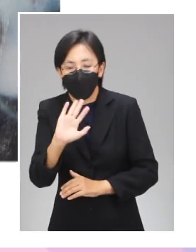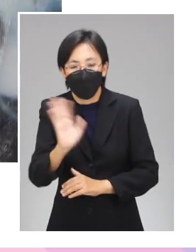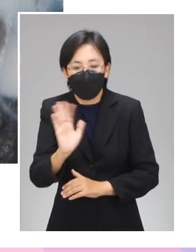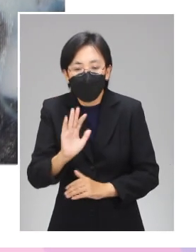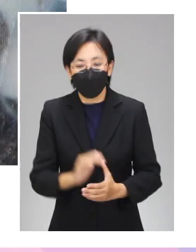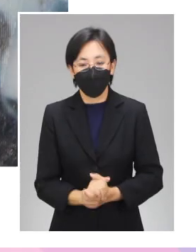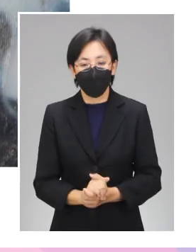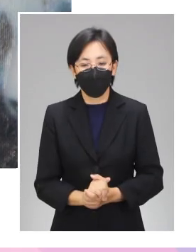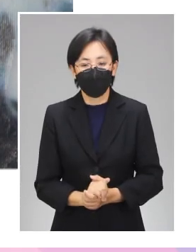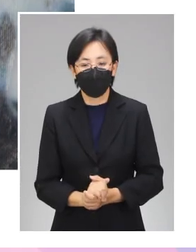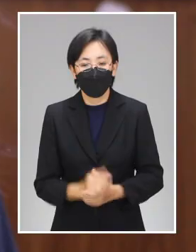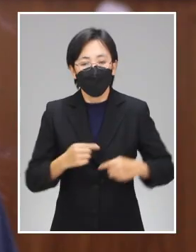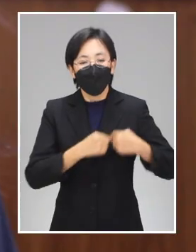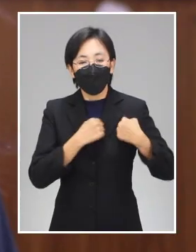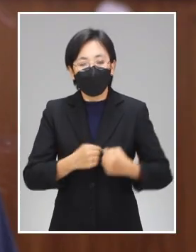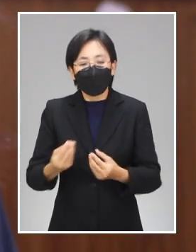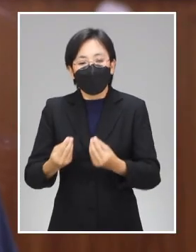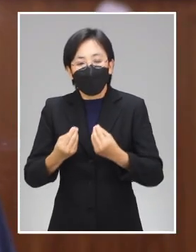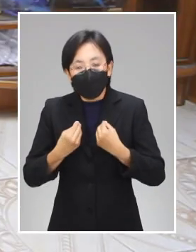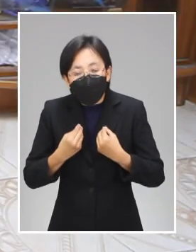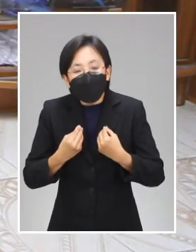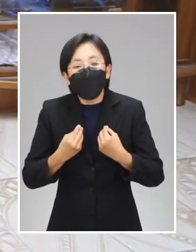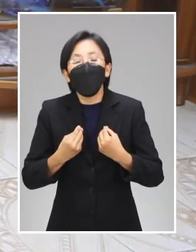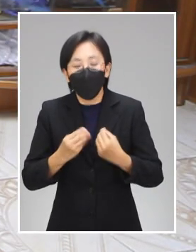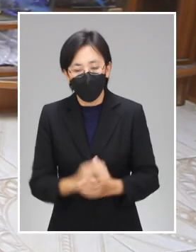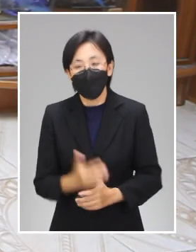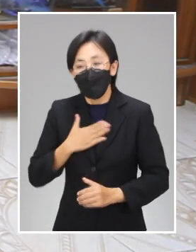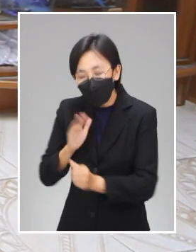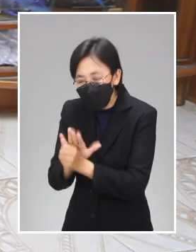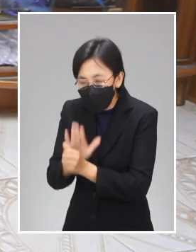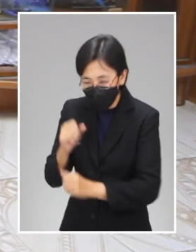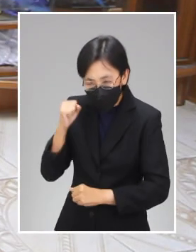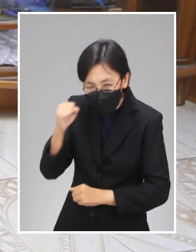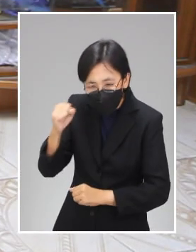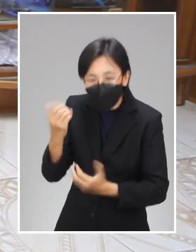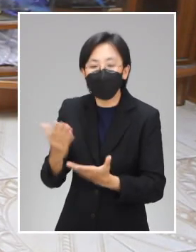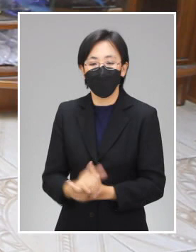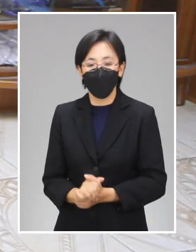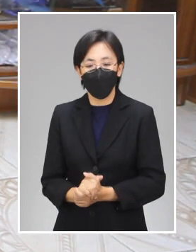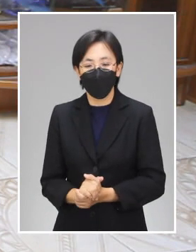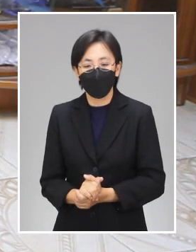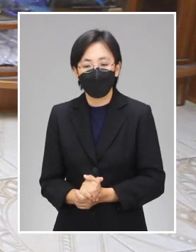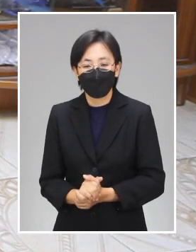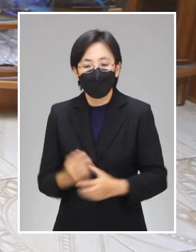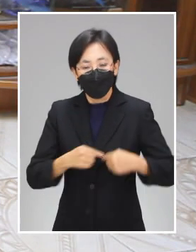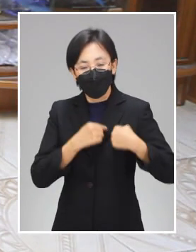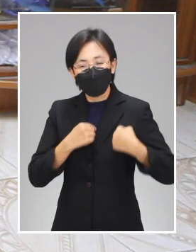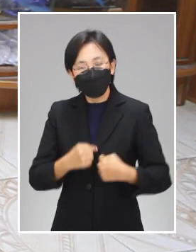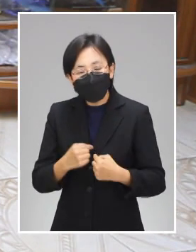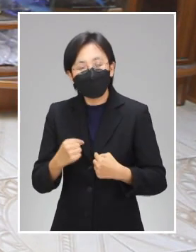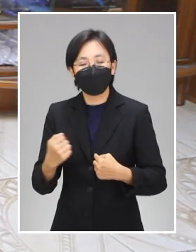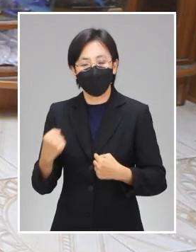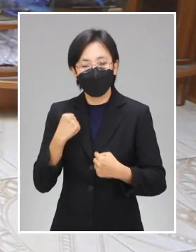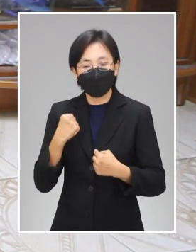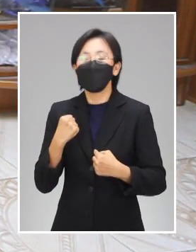ก็เป็นเหมือนกำลังใจให้อีกแรงนึงแบบเหมือนสู้ๆนะพ่ออะไรอย่างเงี้ยคือเขาแบบเป็นกำลังใจ